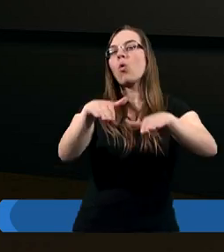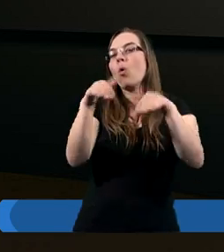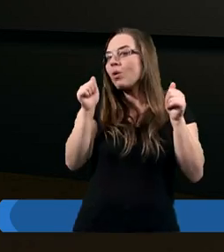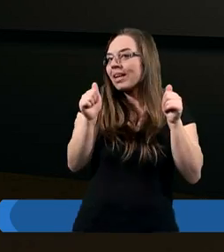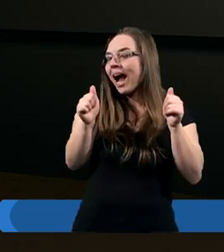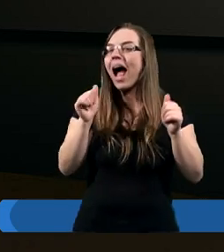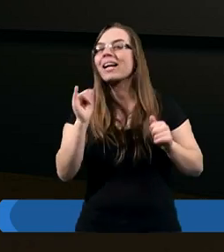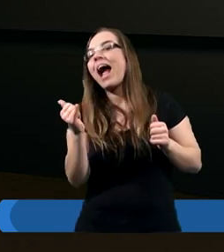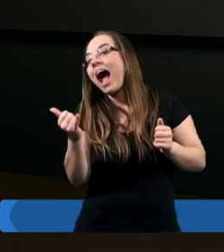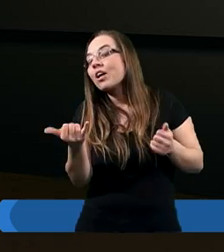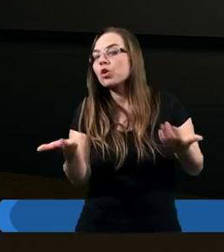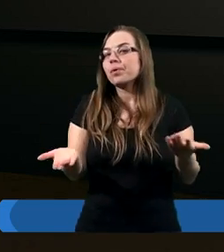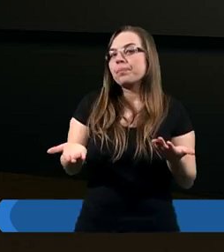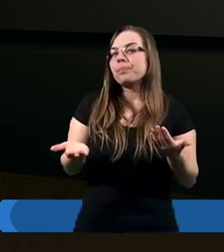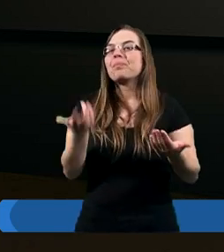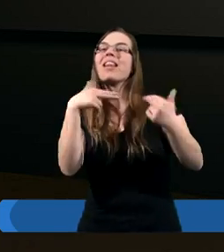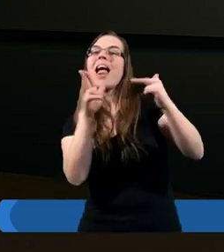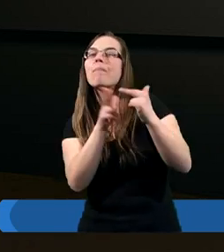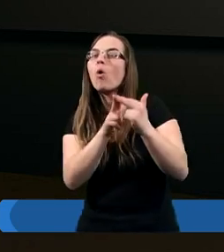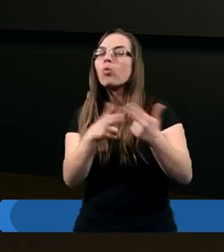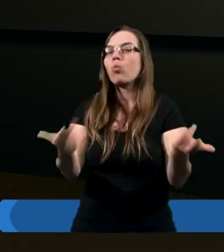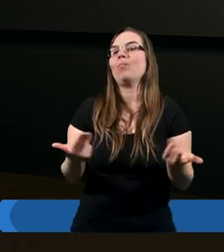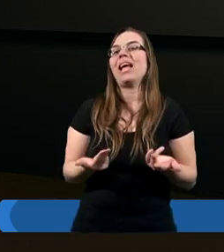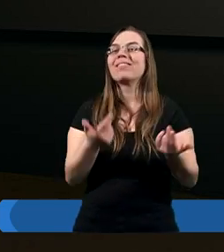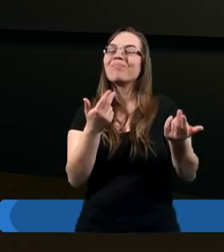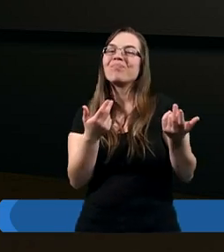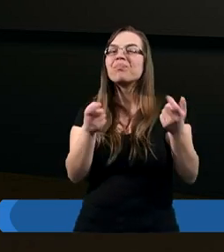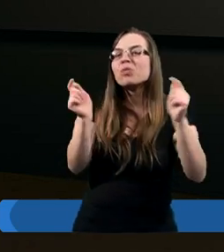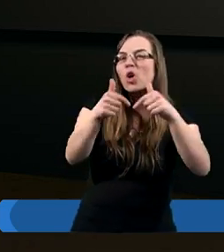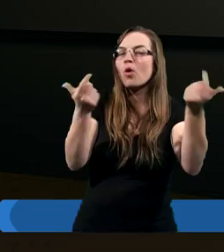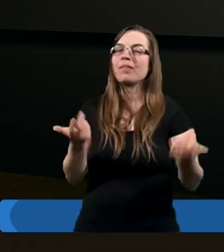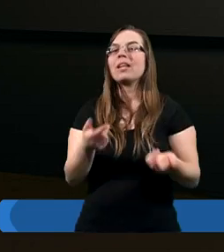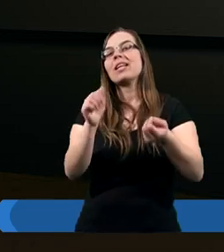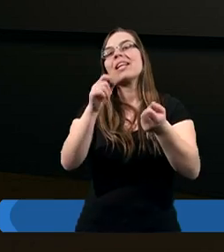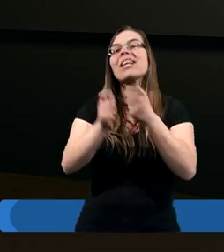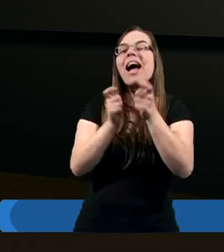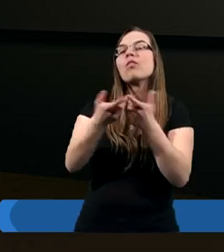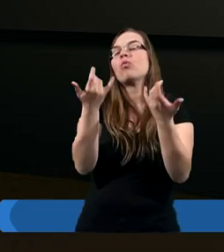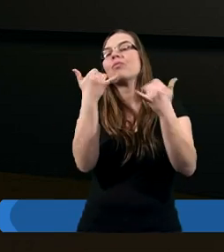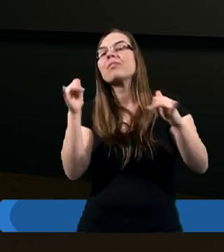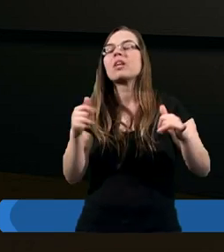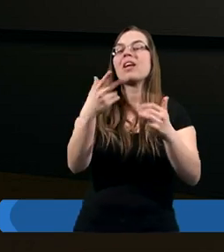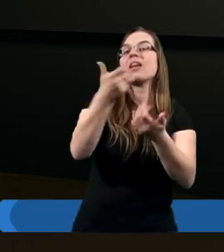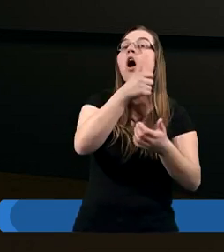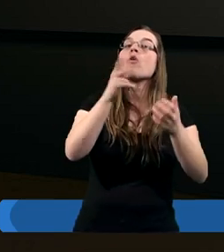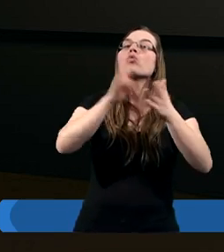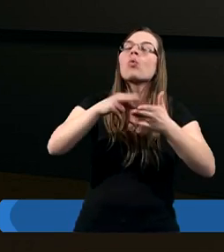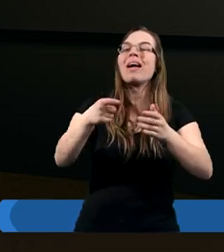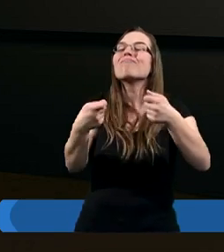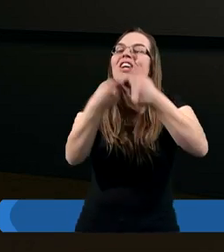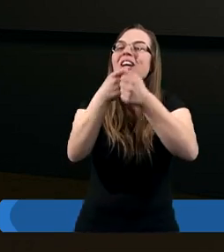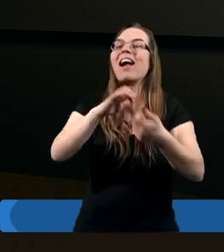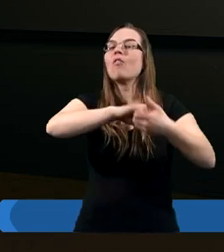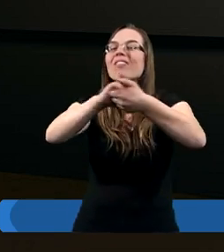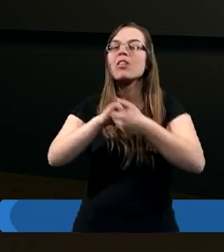unikać jakichś nieporozumień z tymi, którzy również szukają jedności, zjednoczenia z Jezusem